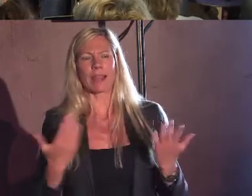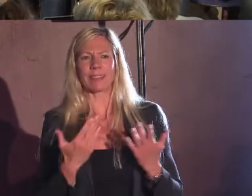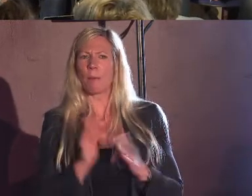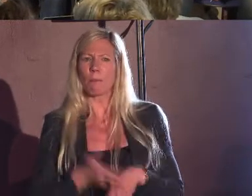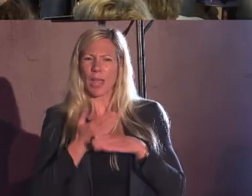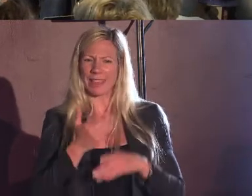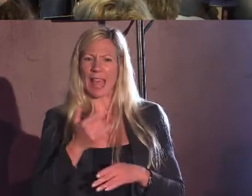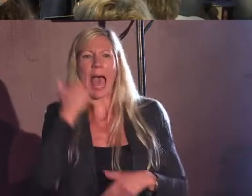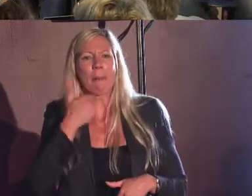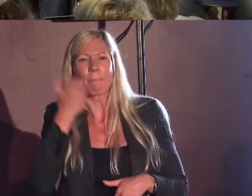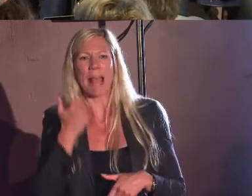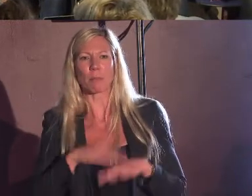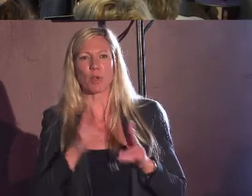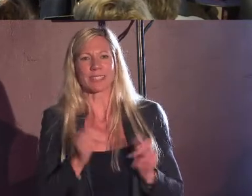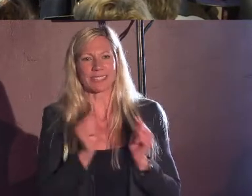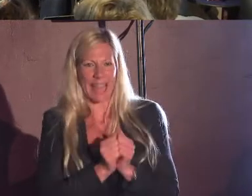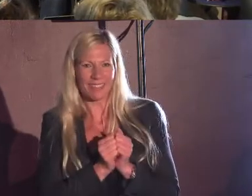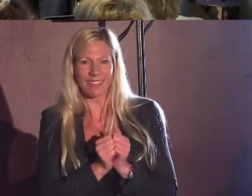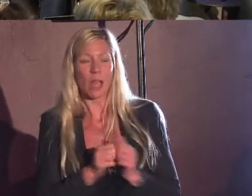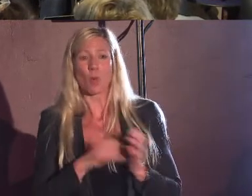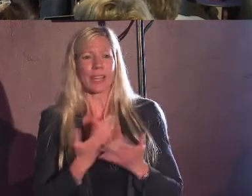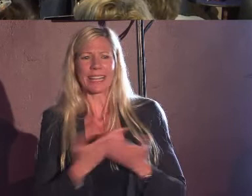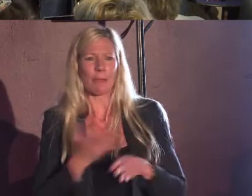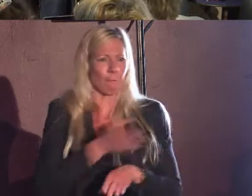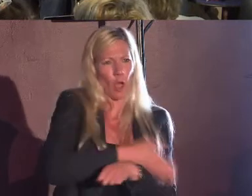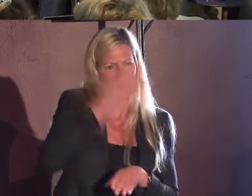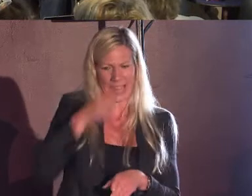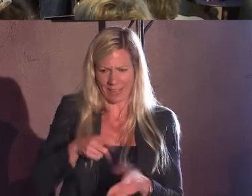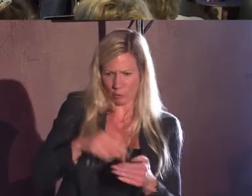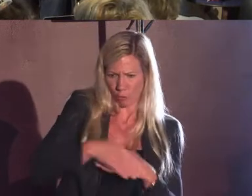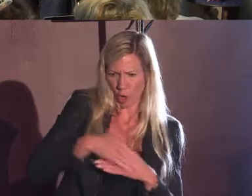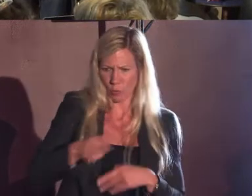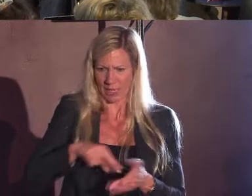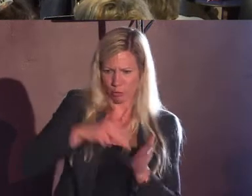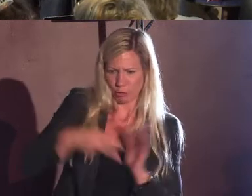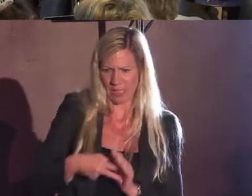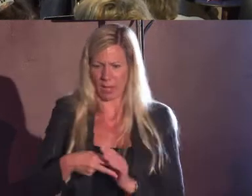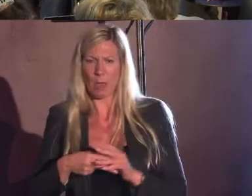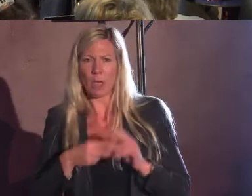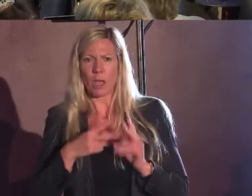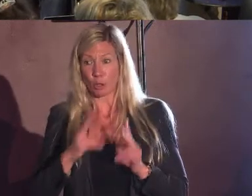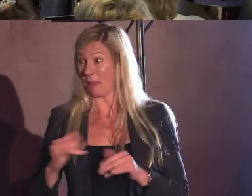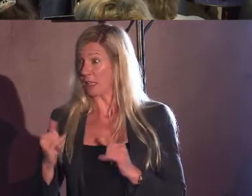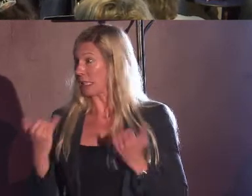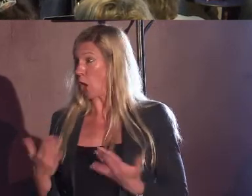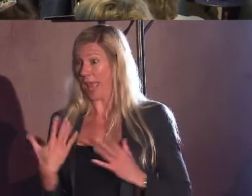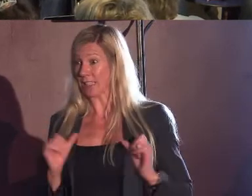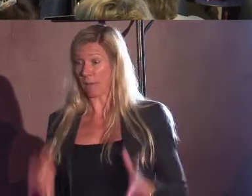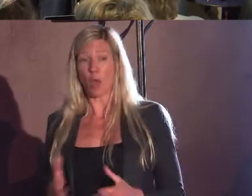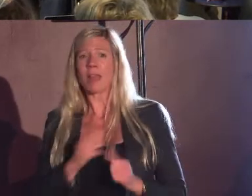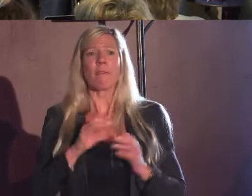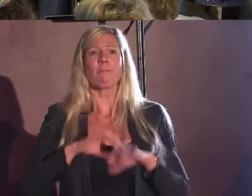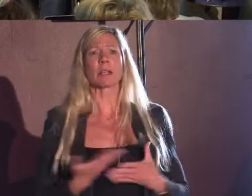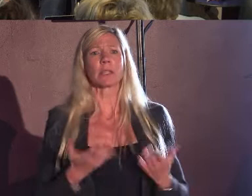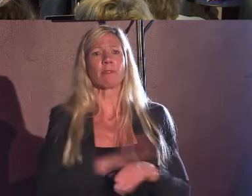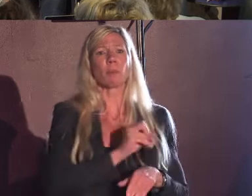på det sättet. För att det är ingen som vet att den här datorn eller det här systemet, allting som vi alla jobbar med idag, som är så självklart, det fanns inte för 15 år